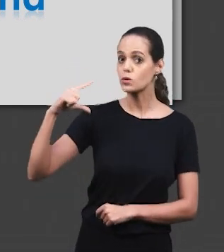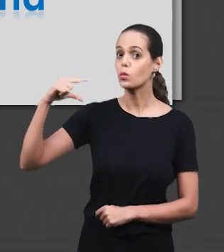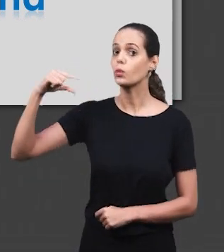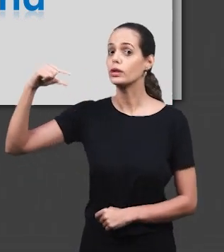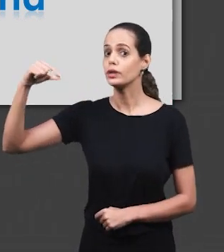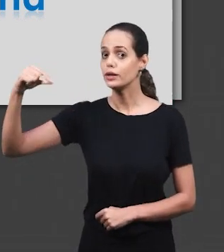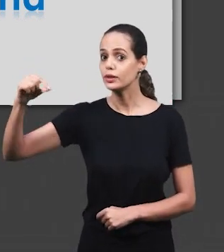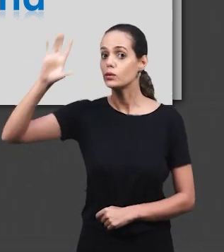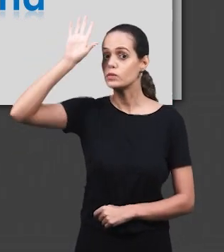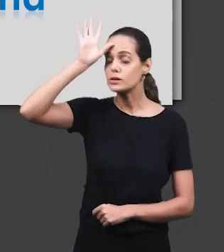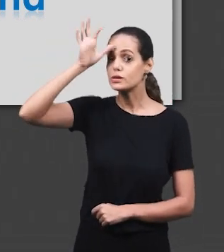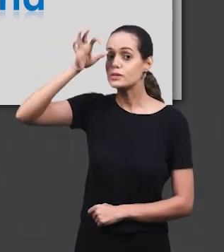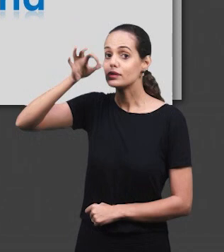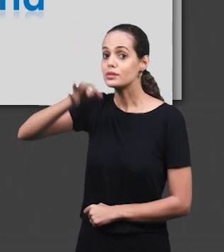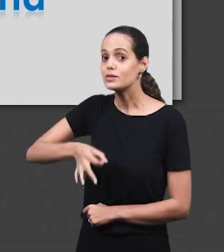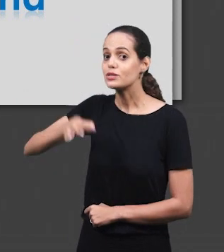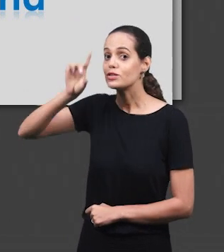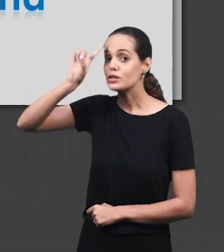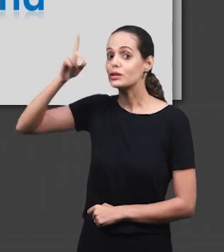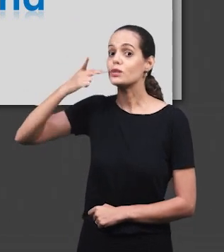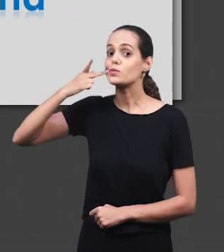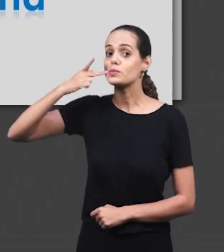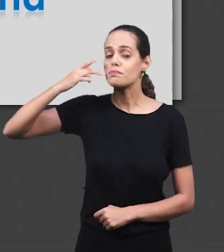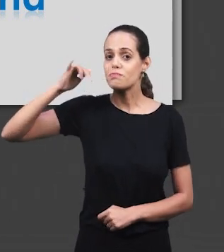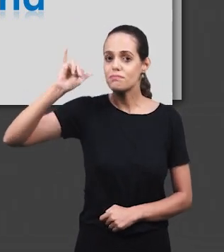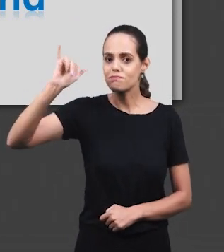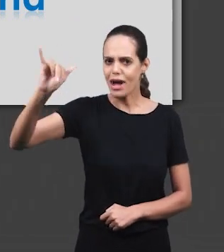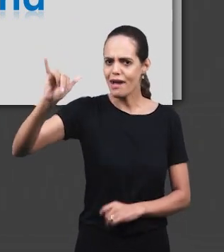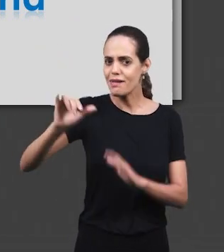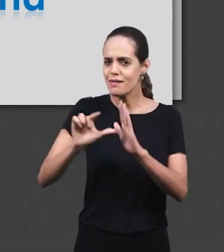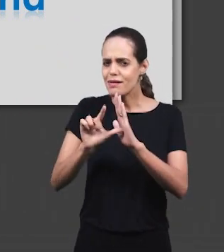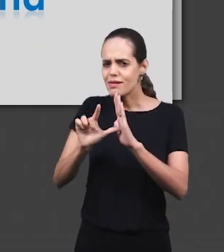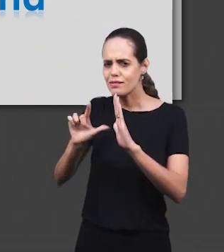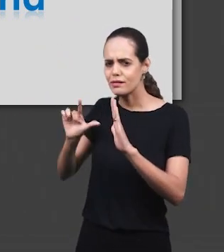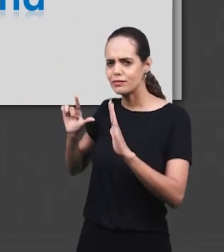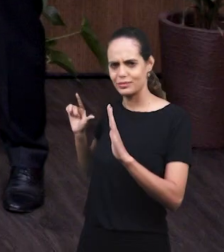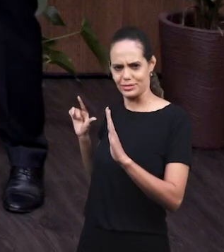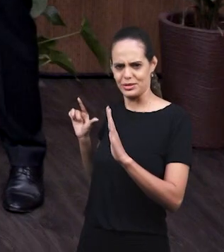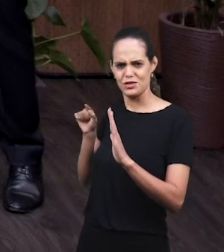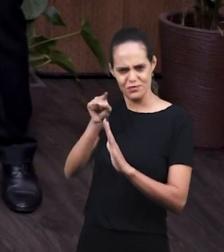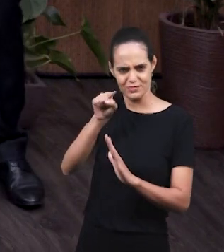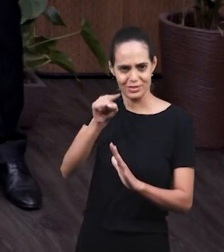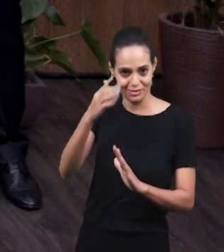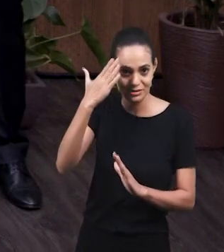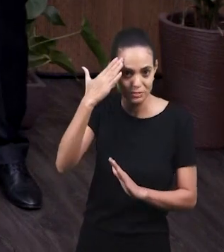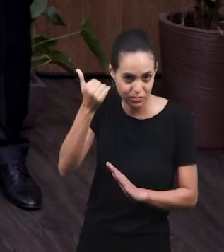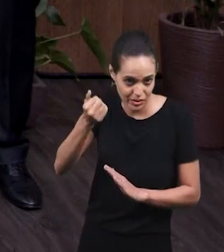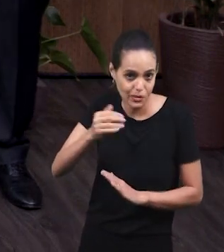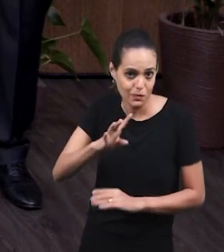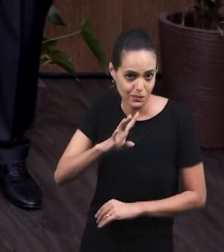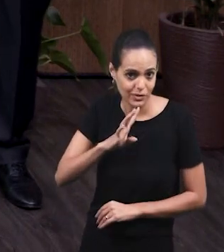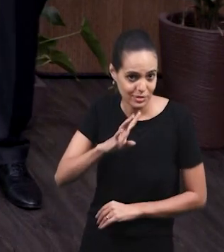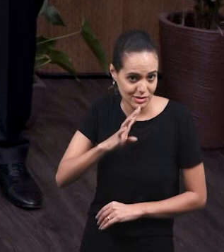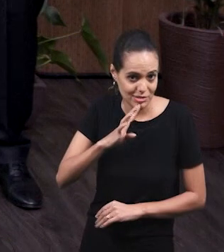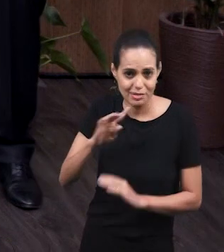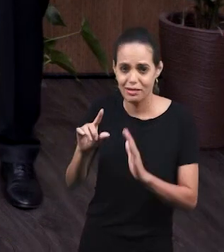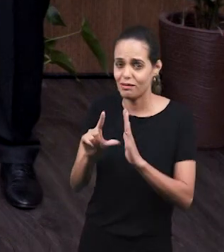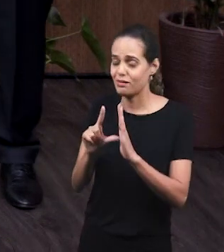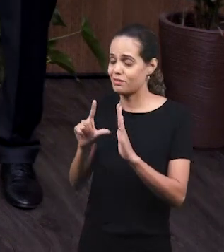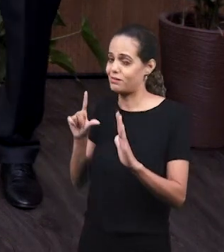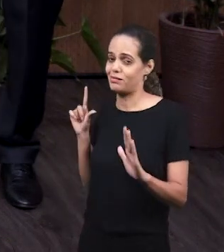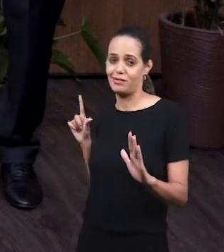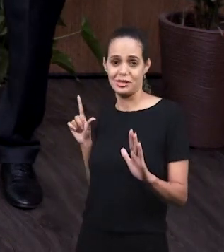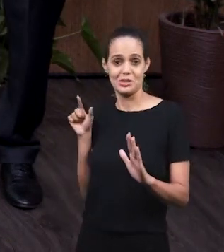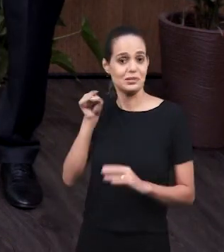la préscience de Dieu le Père, préscience, avant que l'homme prenne connaissance,